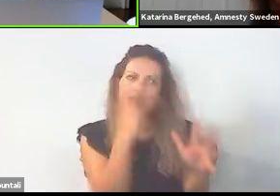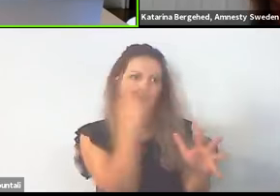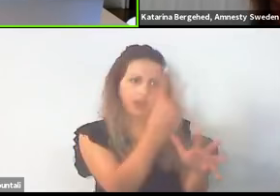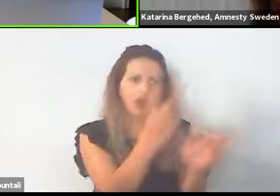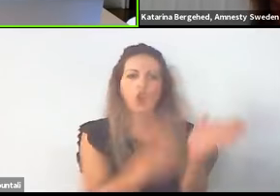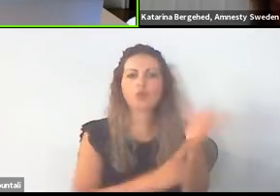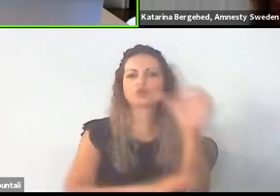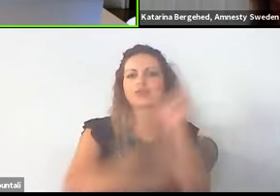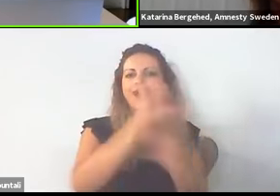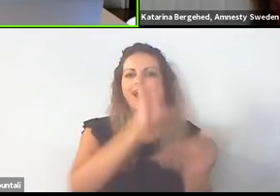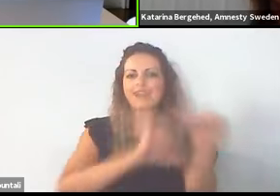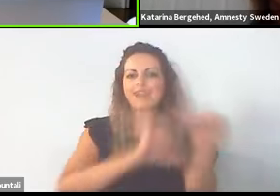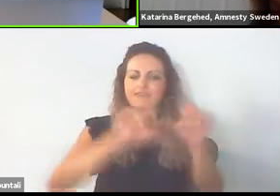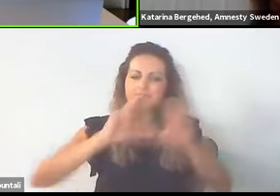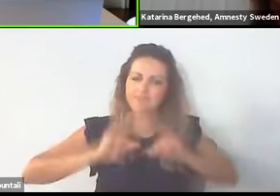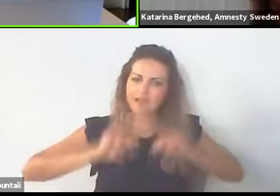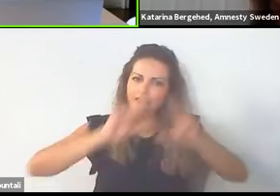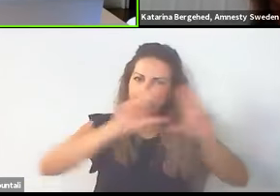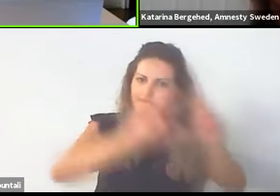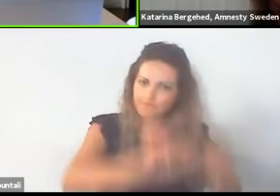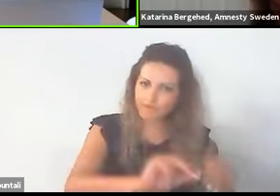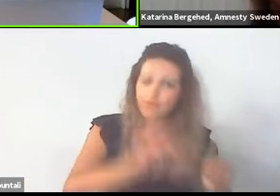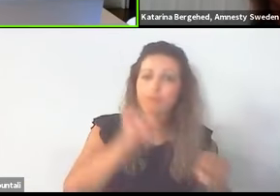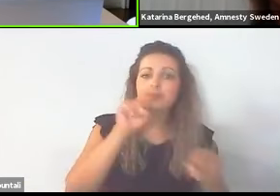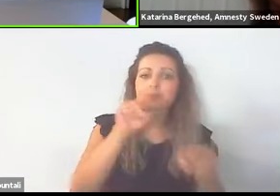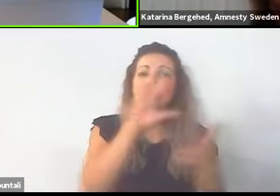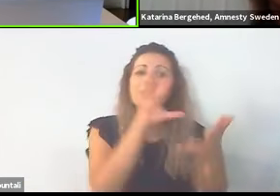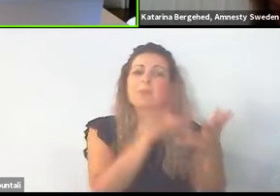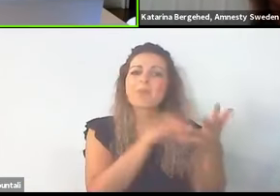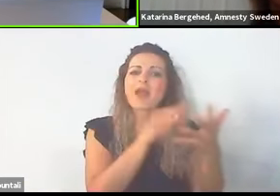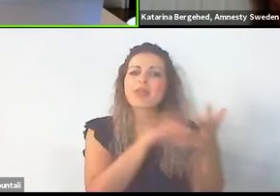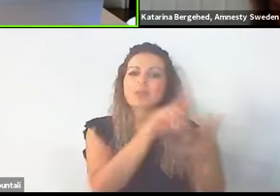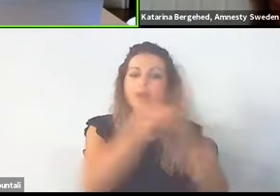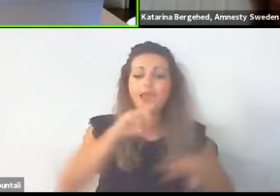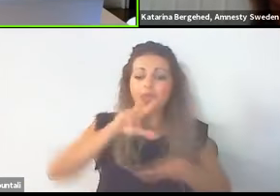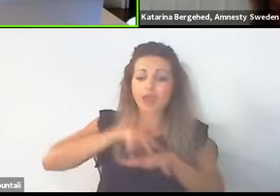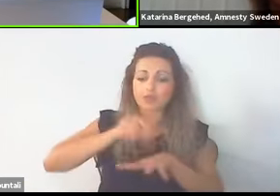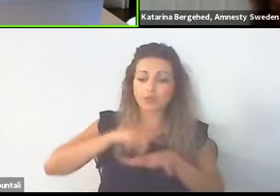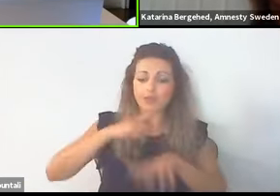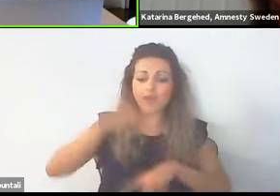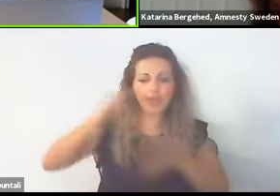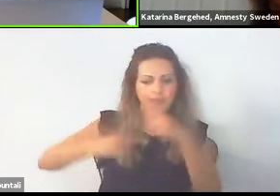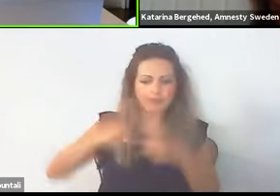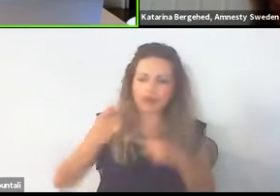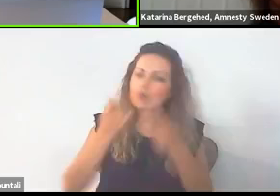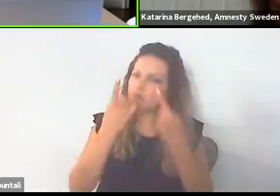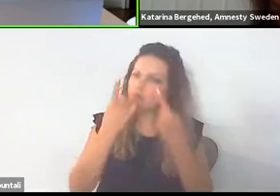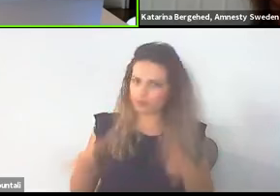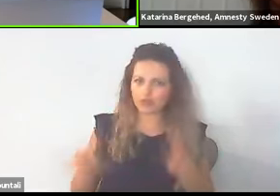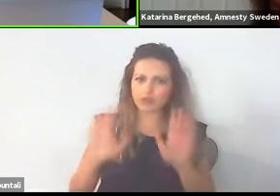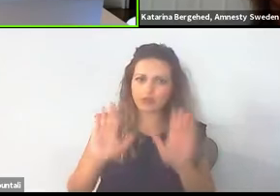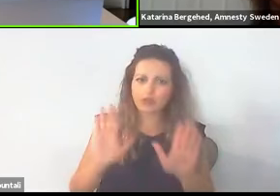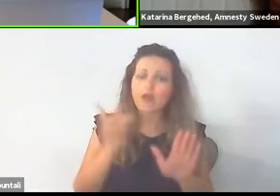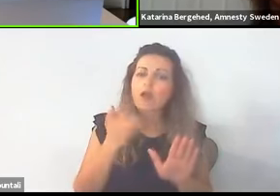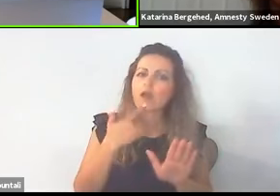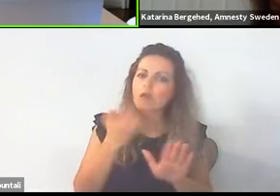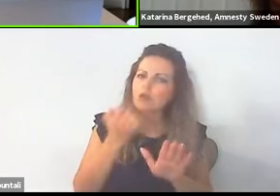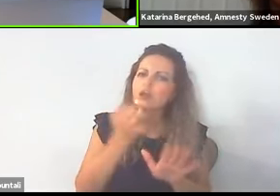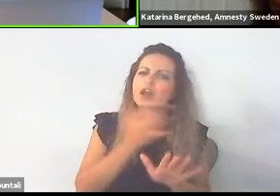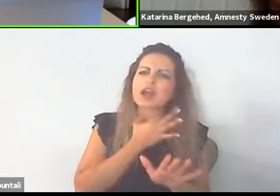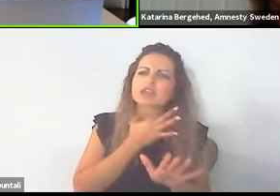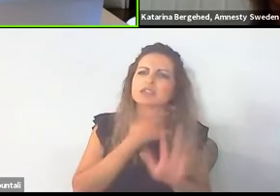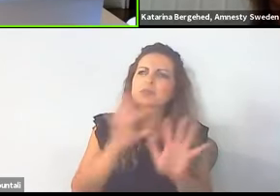Ελλάδα. Το παράδειγμα και η εμπειρία στη Σουηδία είναι αρκετά διαφορετική, καθώς μας χρειάστηκε περισσότερη από